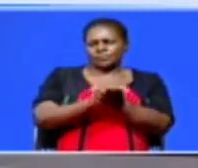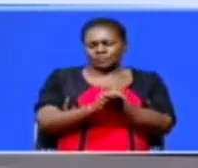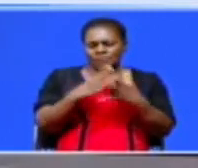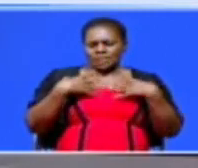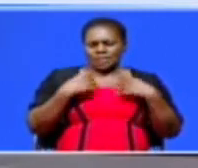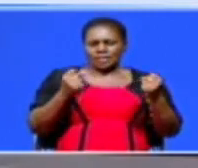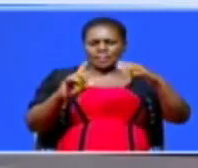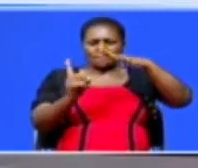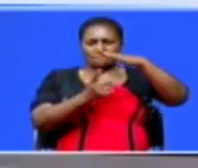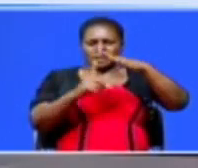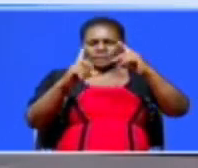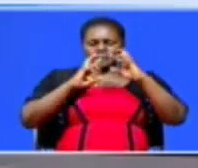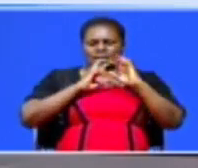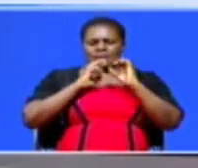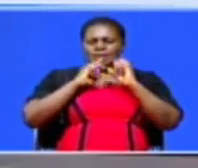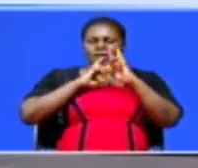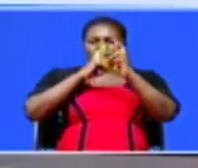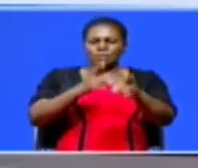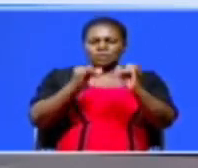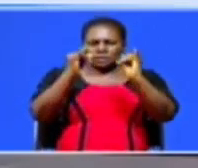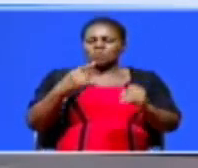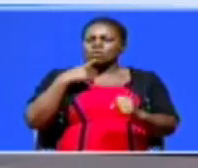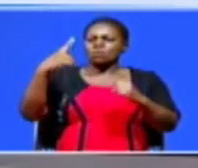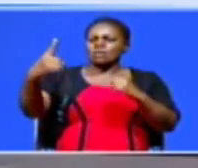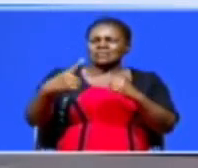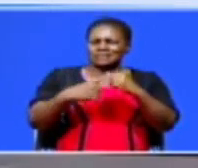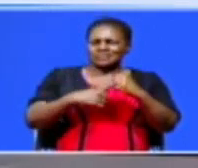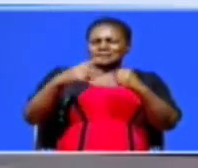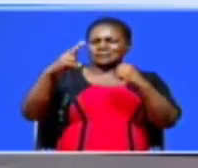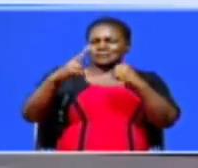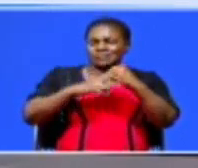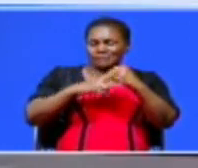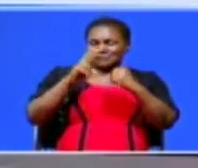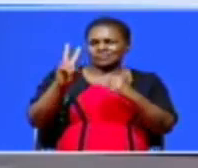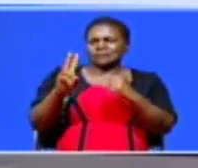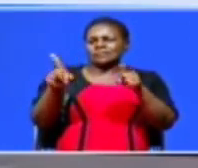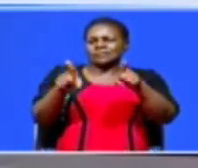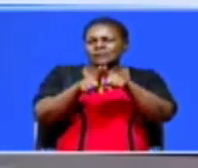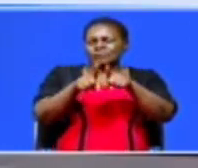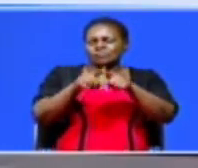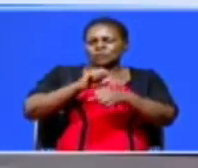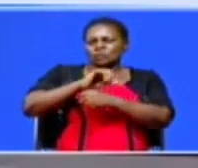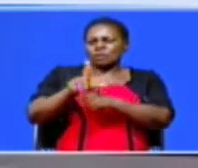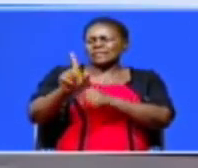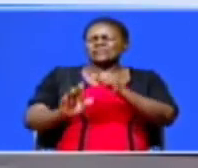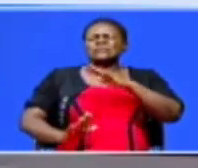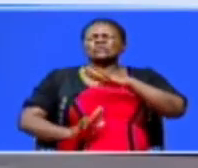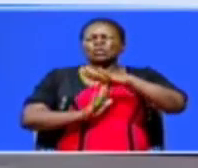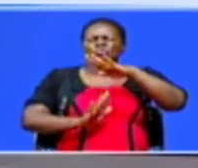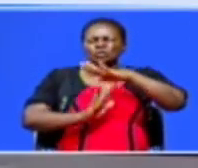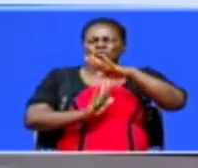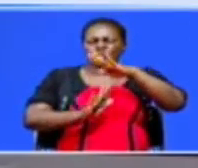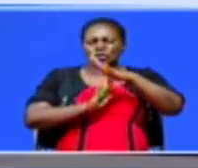Wizara ya Afya imeripoti maambukizi mapya 167 ya virusi vya korona, hii ikiwa ndo idadi ya juu